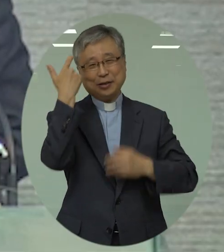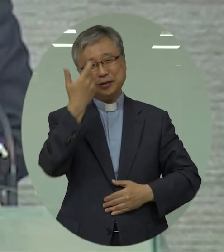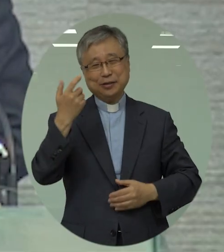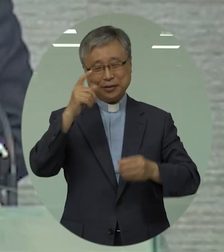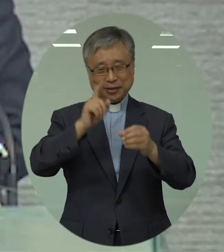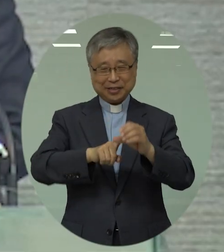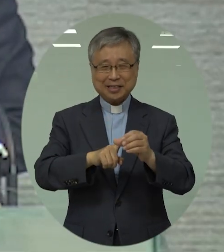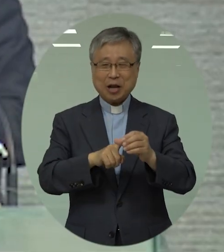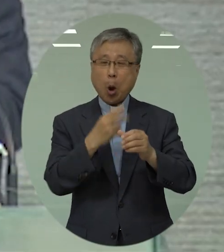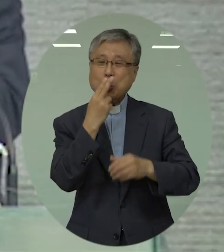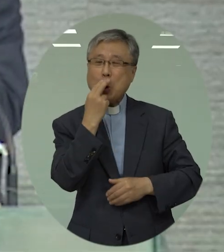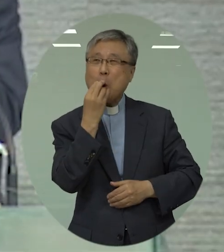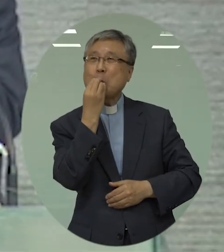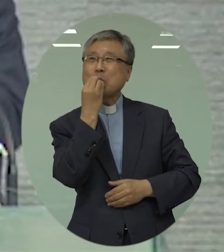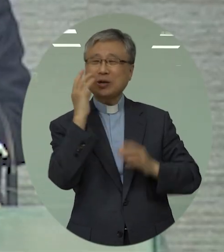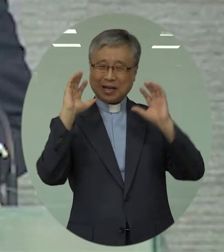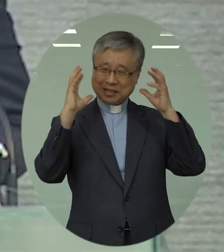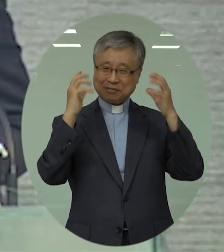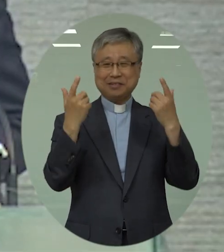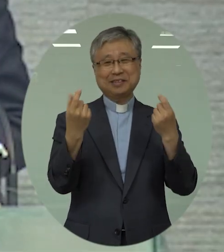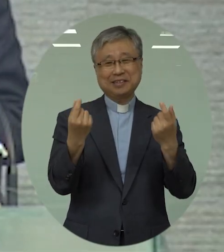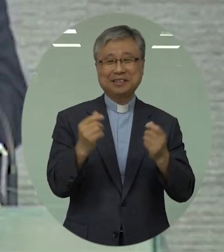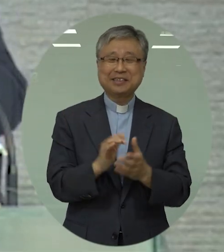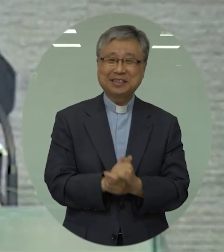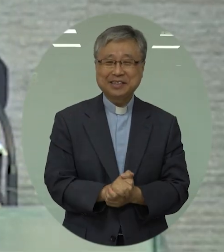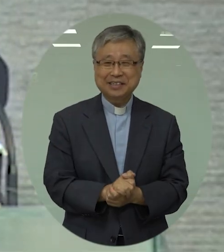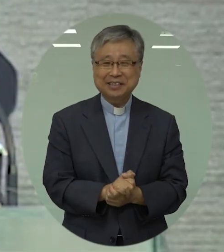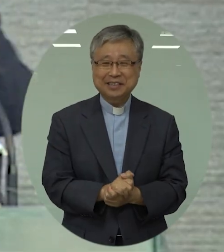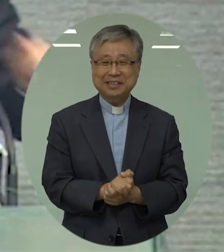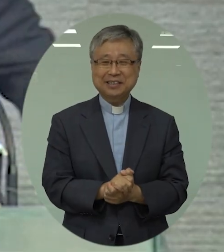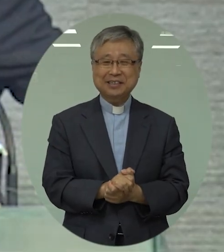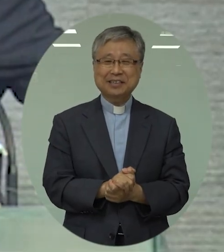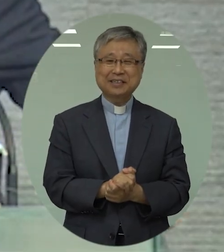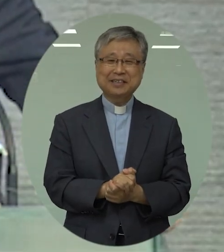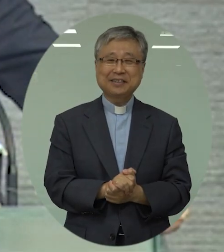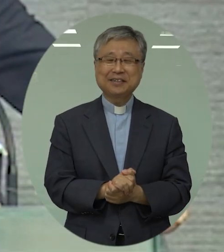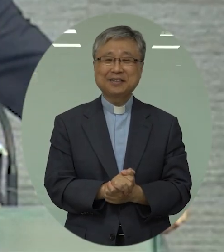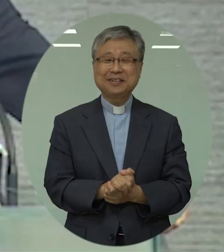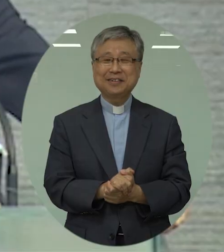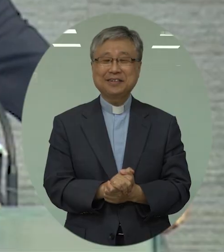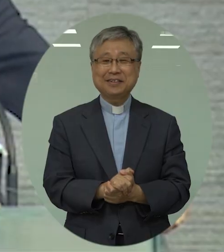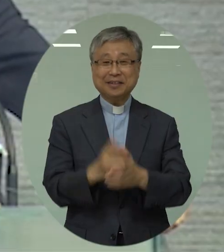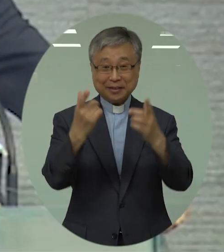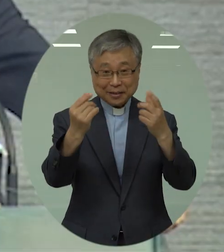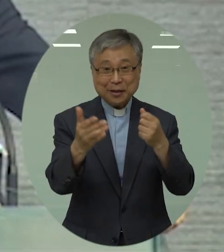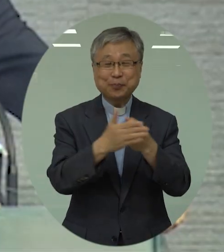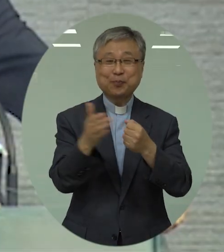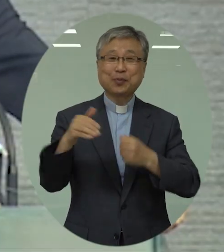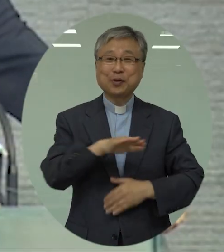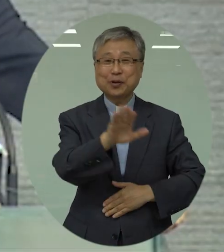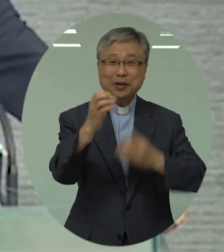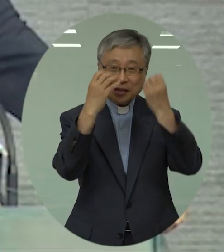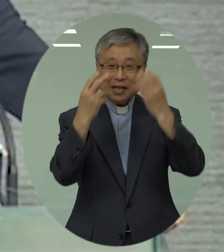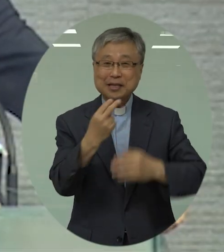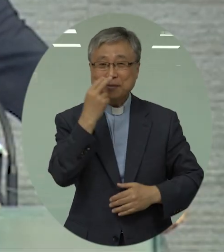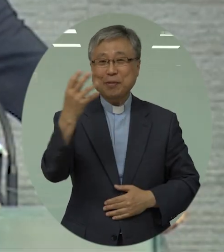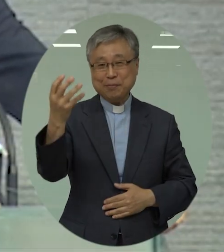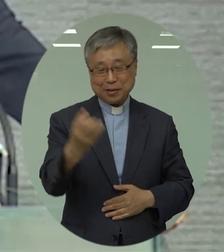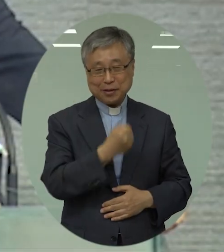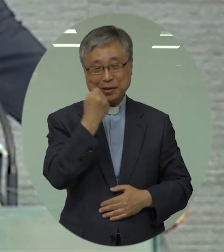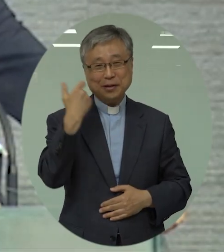영적 아기. 그러니까 우리가 새 생명을